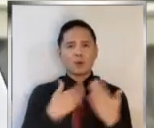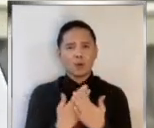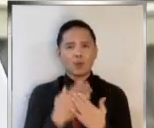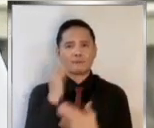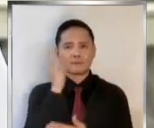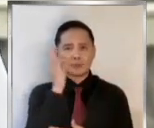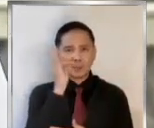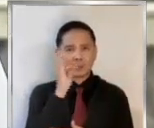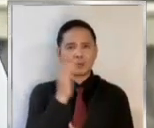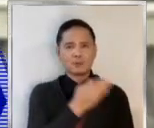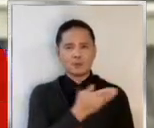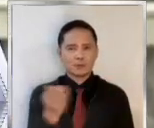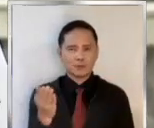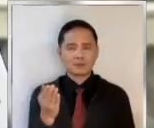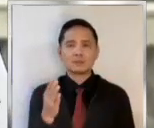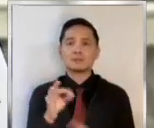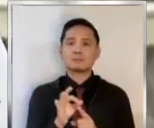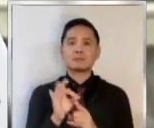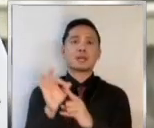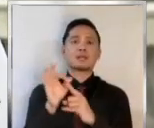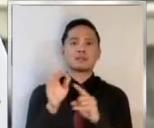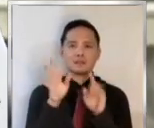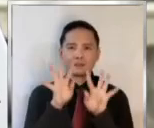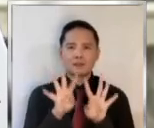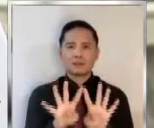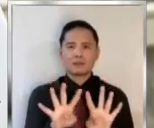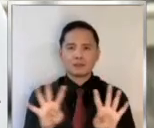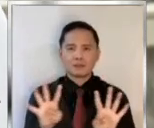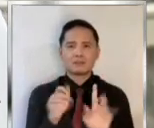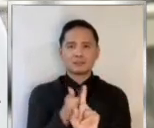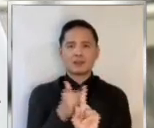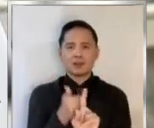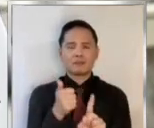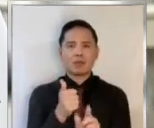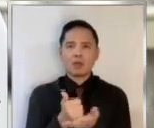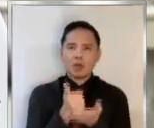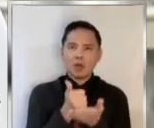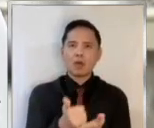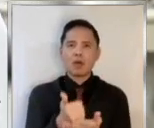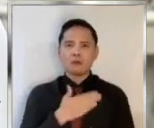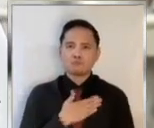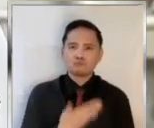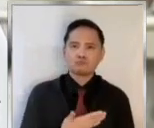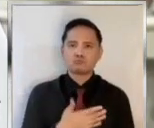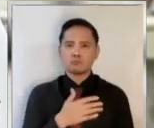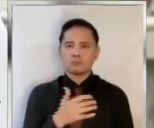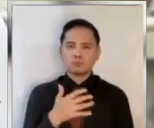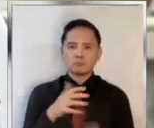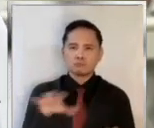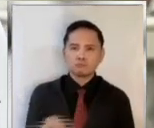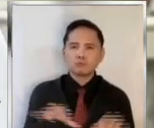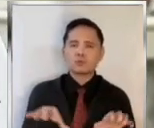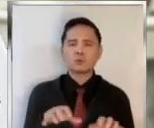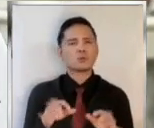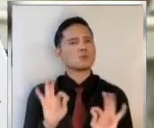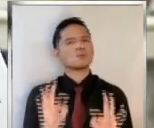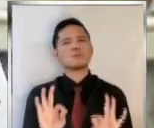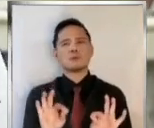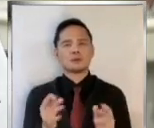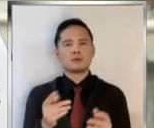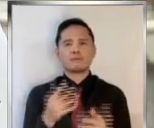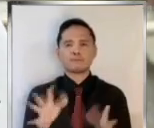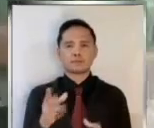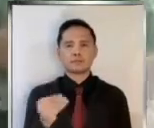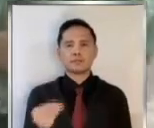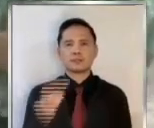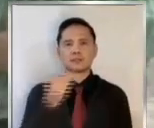yung mga frontliners nga po na talagang tumutulong po sa amin dito ay talaga naman pong nagbigay ng nagbuwis